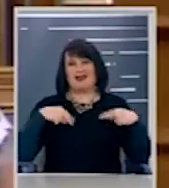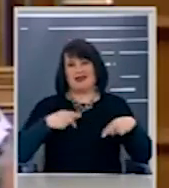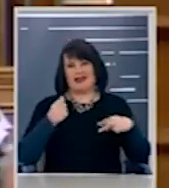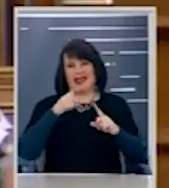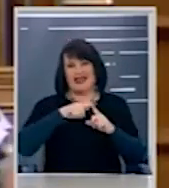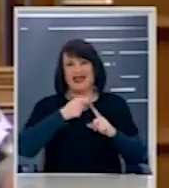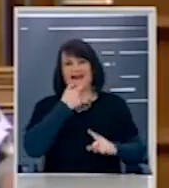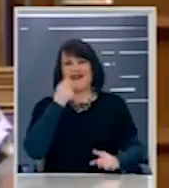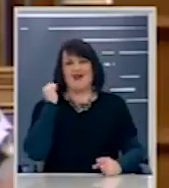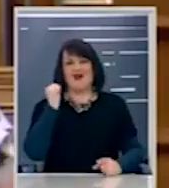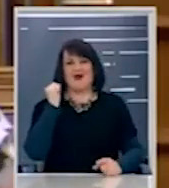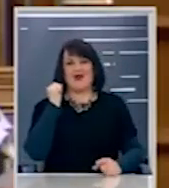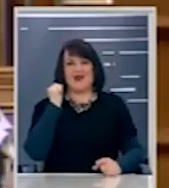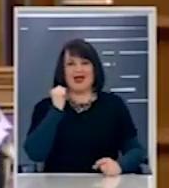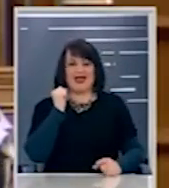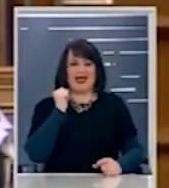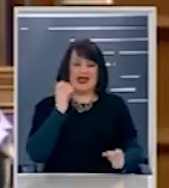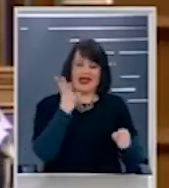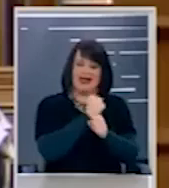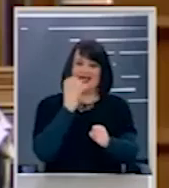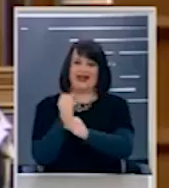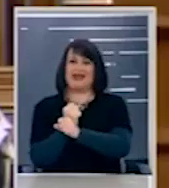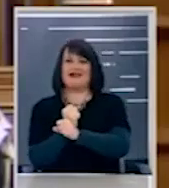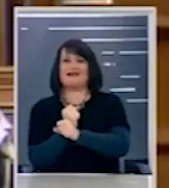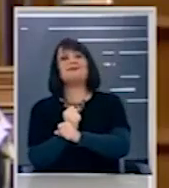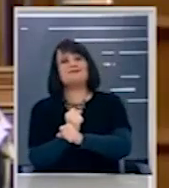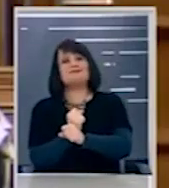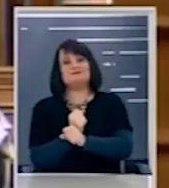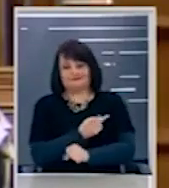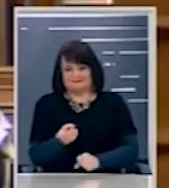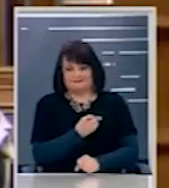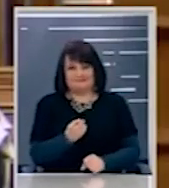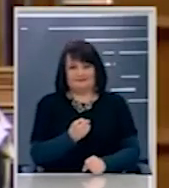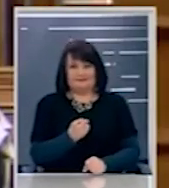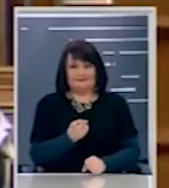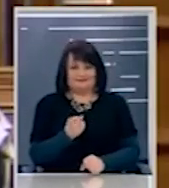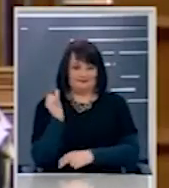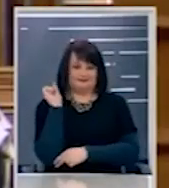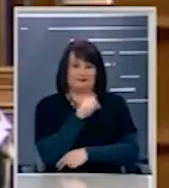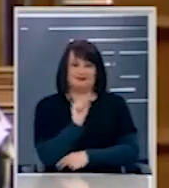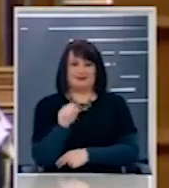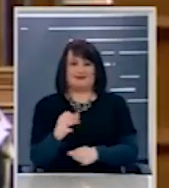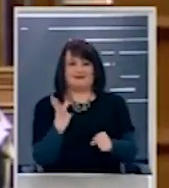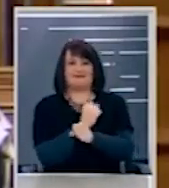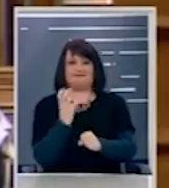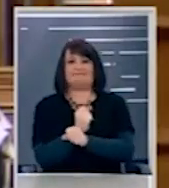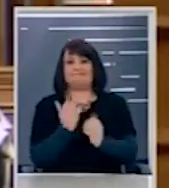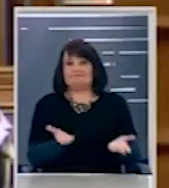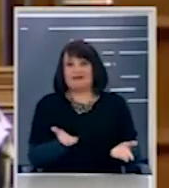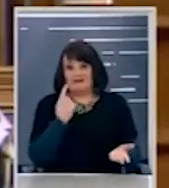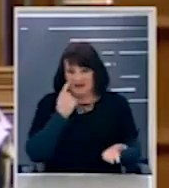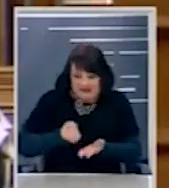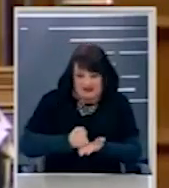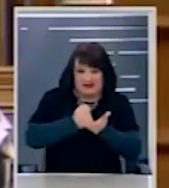μιλάει τα αγγλικά καλά, είναι win-win θα ήταν γι' αυτό. Δηλαδή, αν δεν τα καταφέρναμε εμείς, θα έβγαινε και θα έλεγε, ορίστε, τους